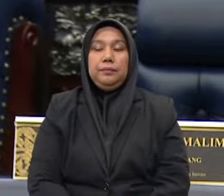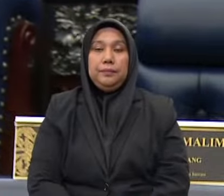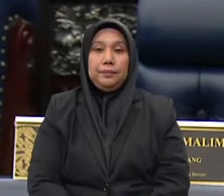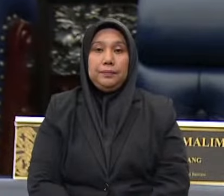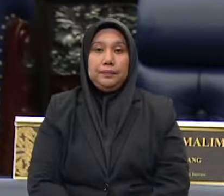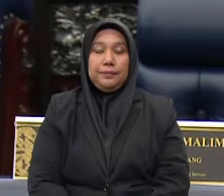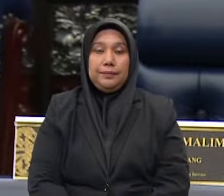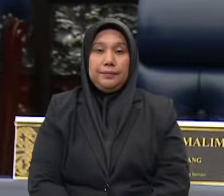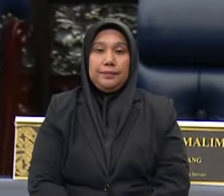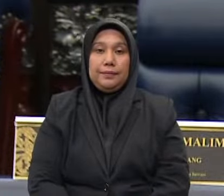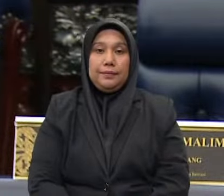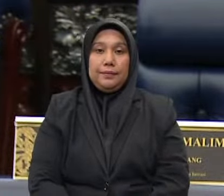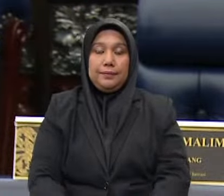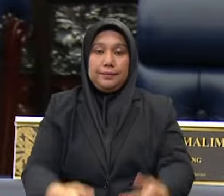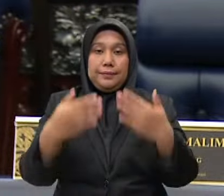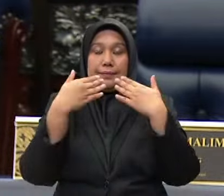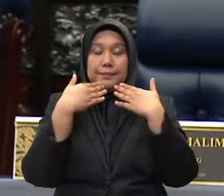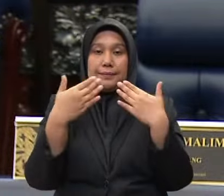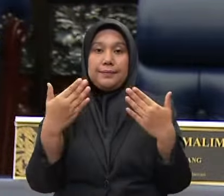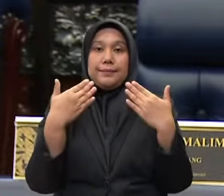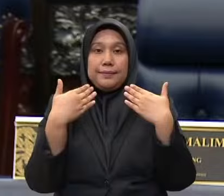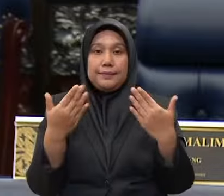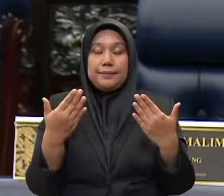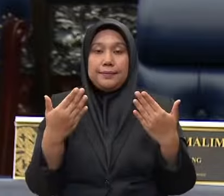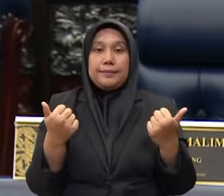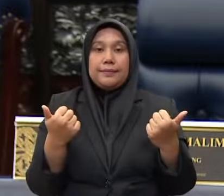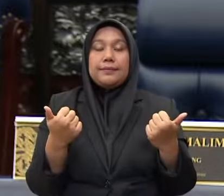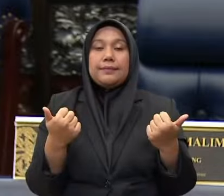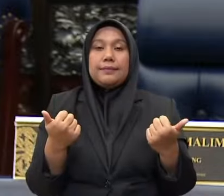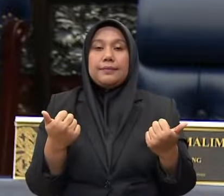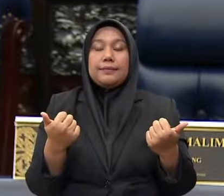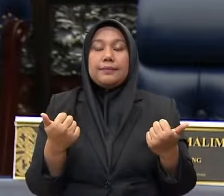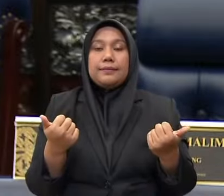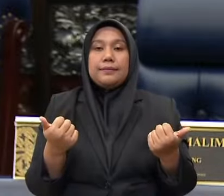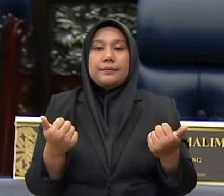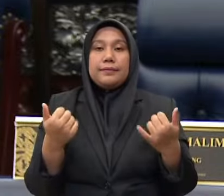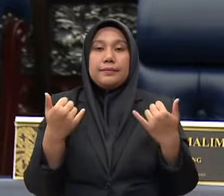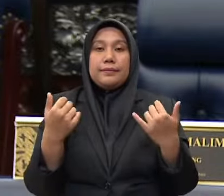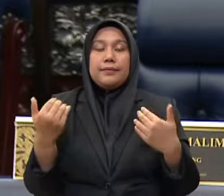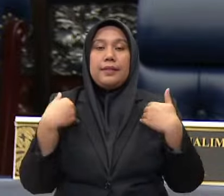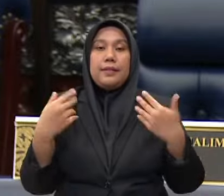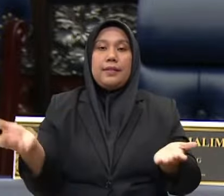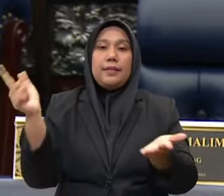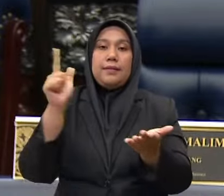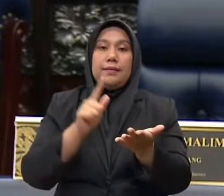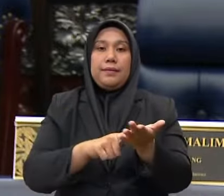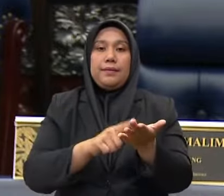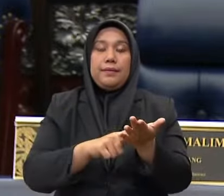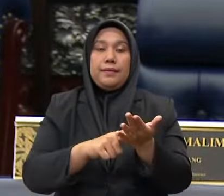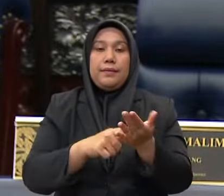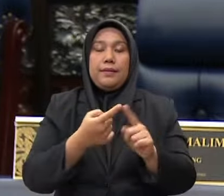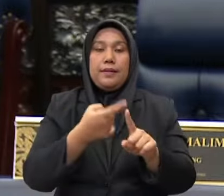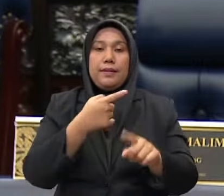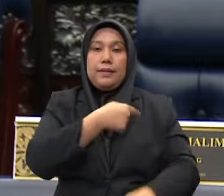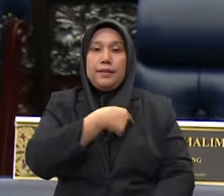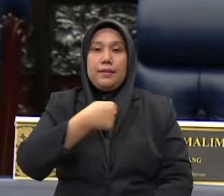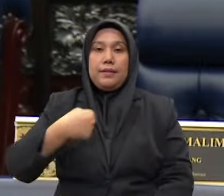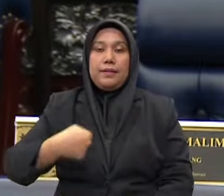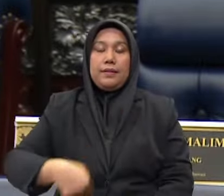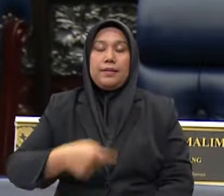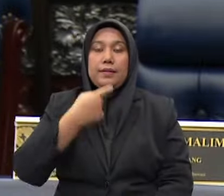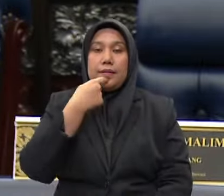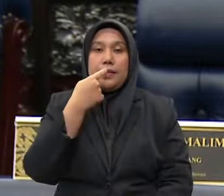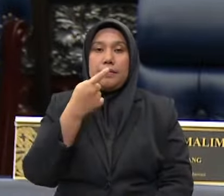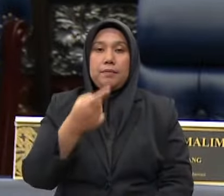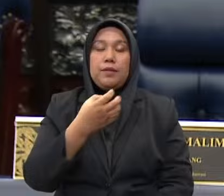Oke terima kasih kita sendiri sedar ada laporan yang menyebut daripada negaraina yang sebagaim disebut